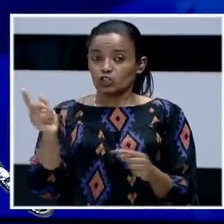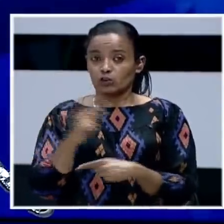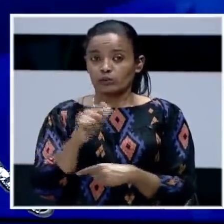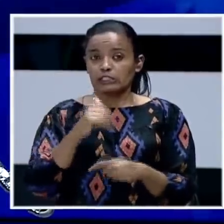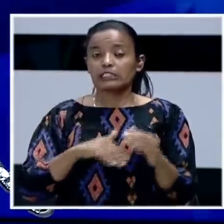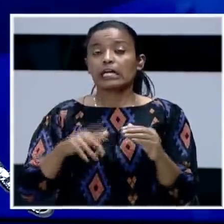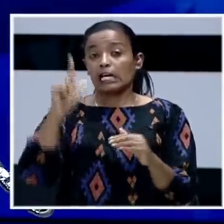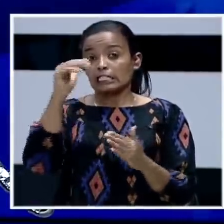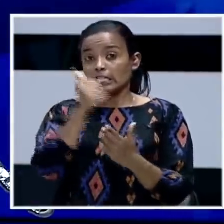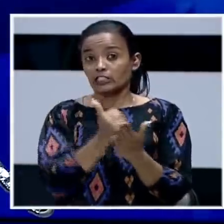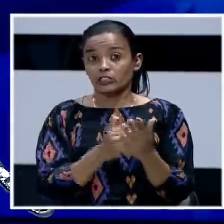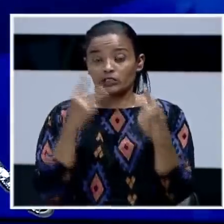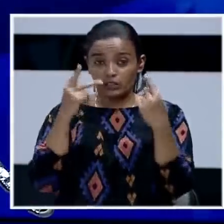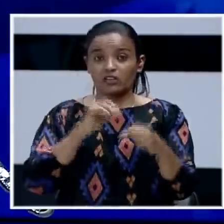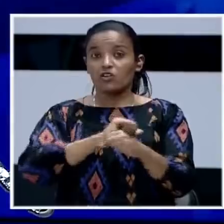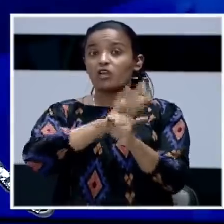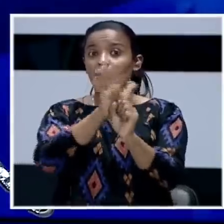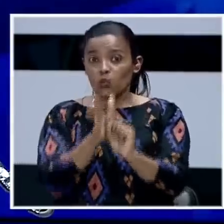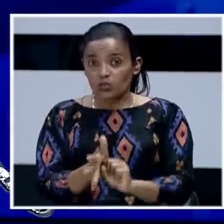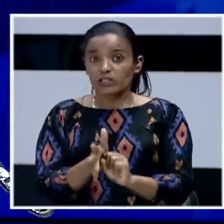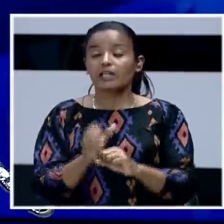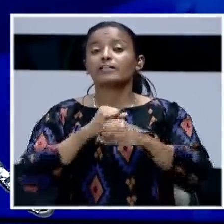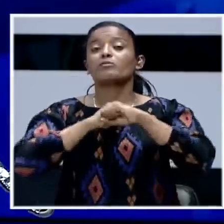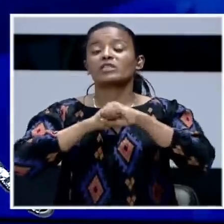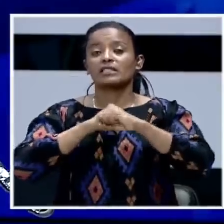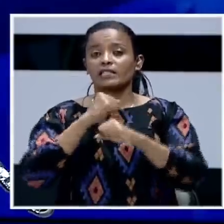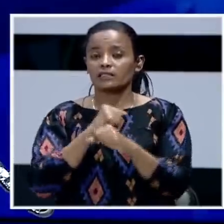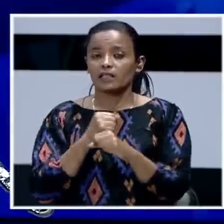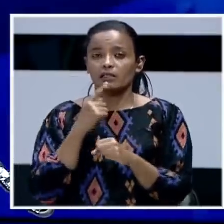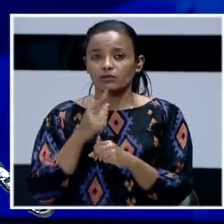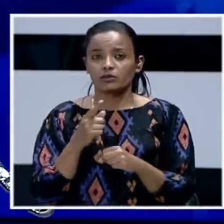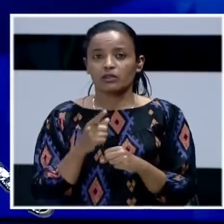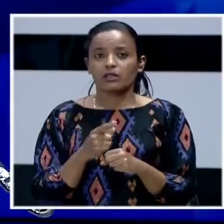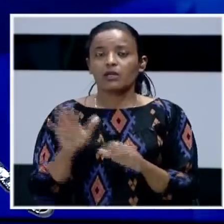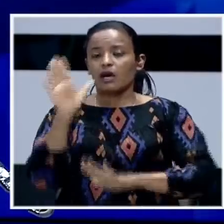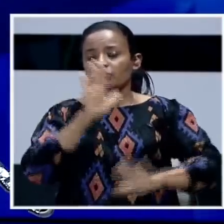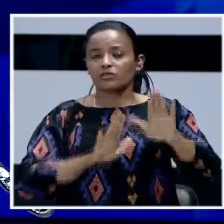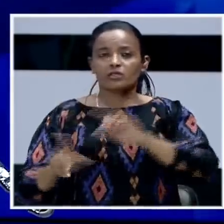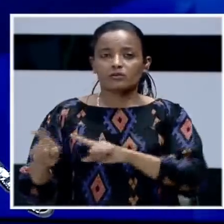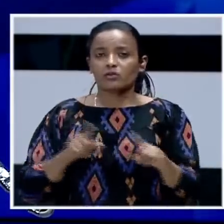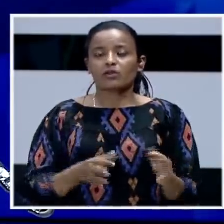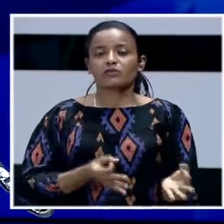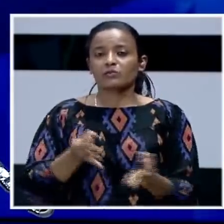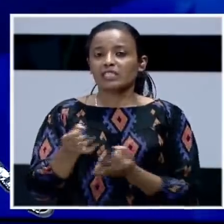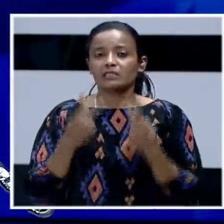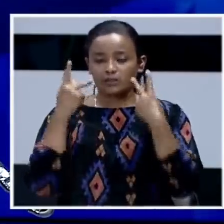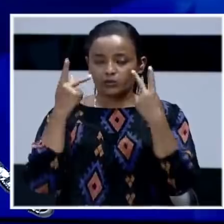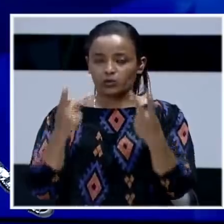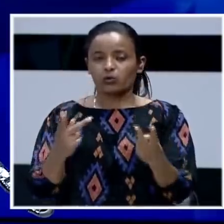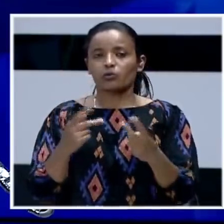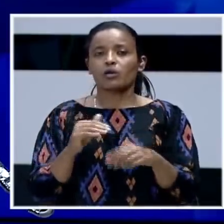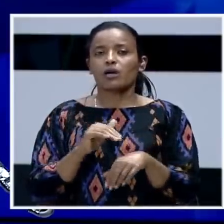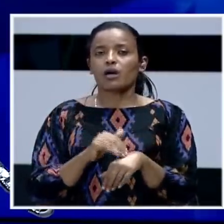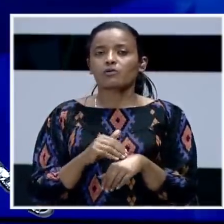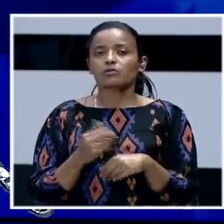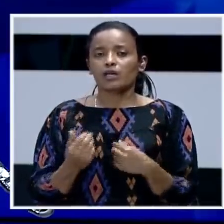عبي اجندا غيرو زرو ايو زناي كورونا نمكل خالص راحتي ايوا افتو غمغامون ولا افتو مغلصون كم زرو اخمو او